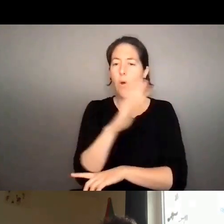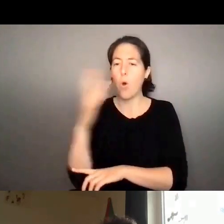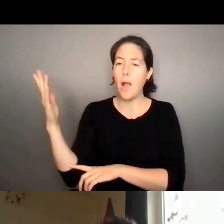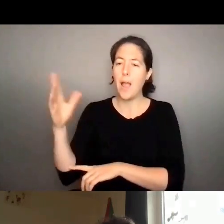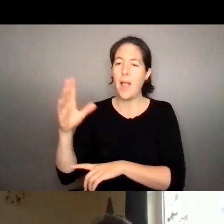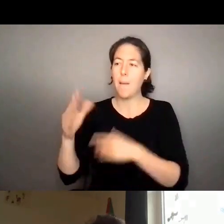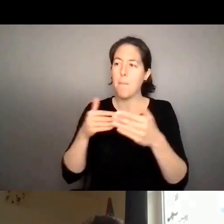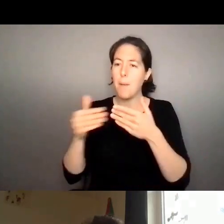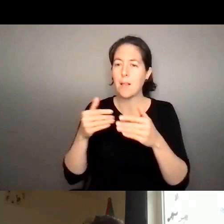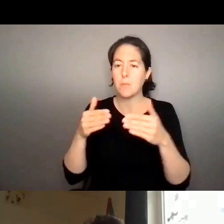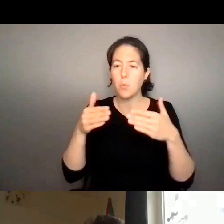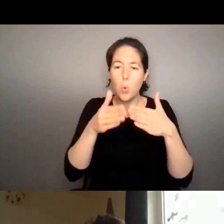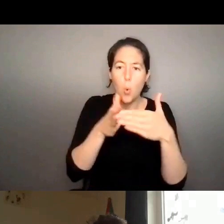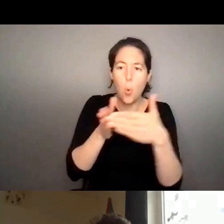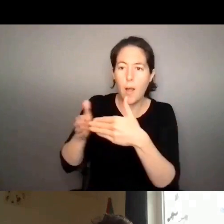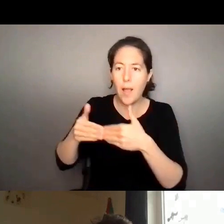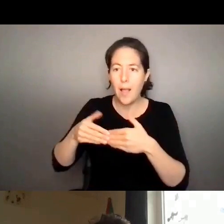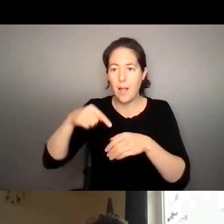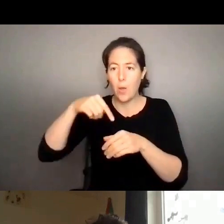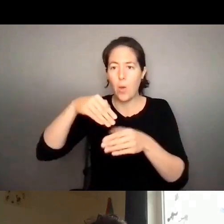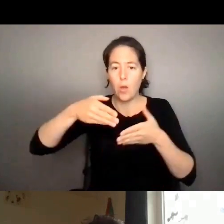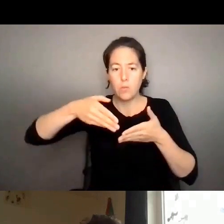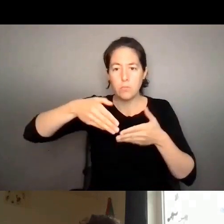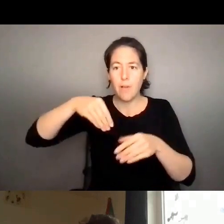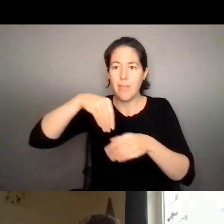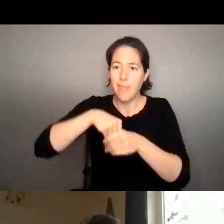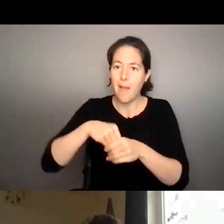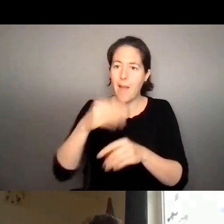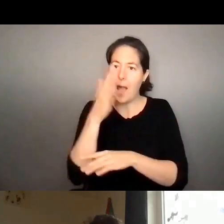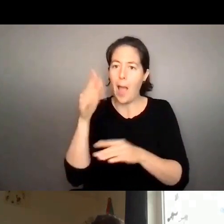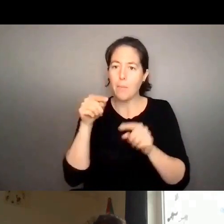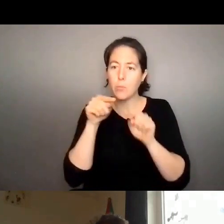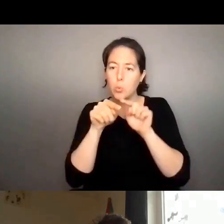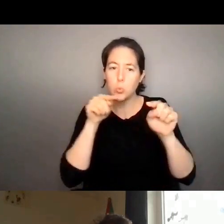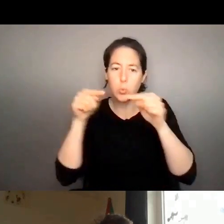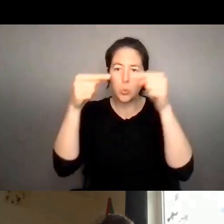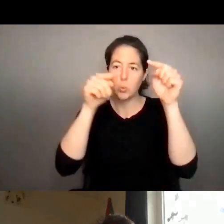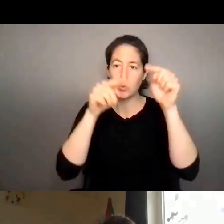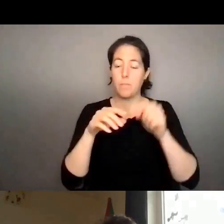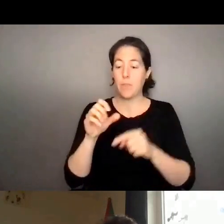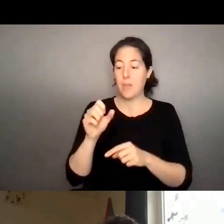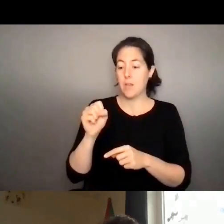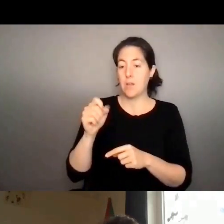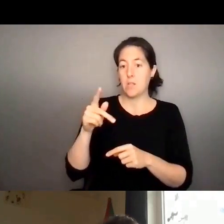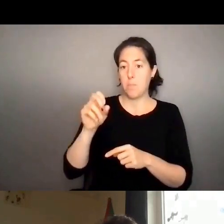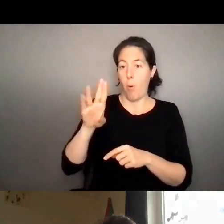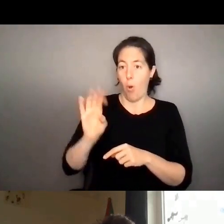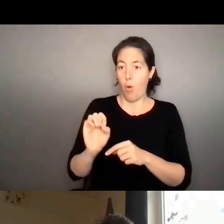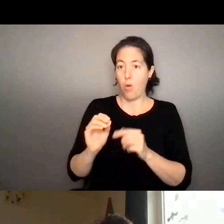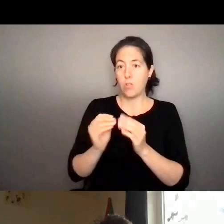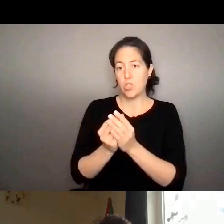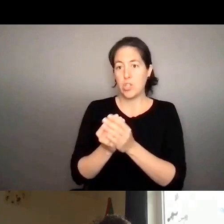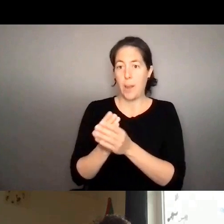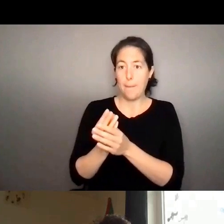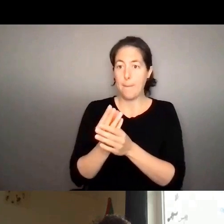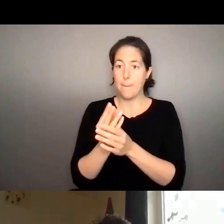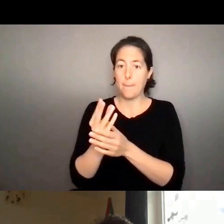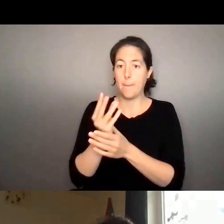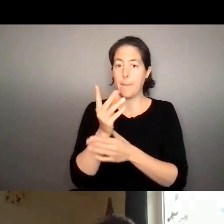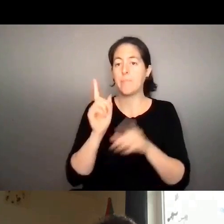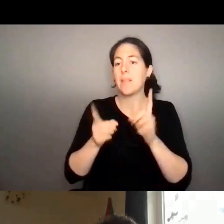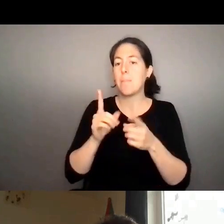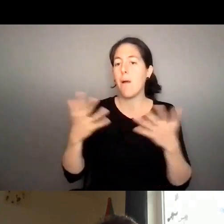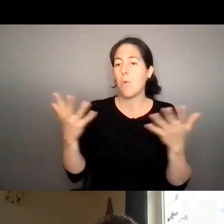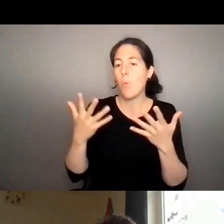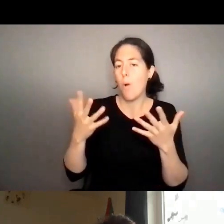puis des creux à l'intérieur des arbres, tout ça. Puis quand les spores vont germer, dépendamment des variétés là, de